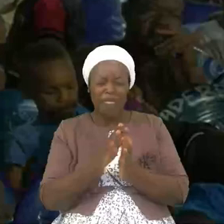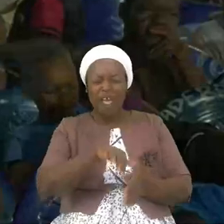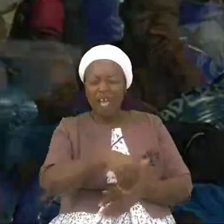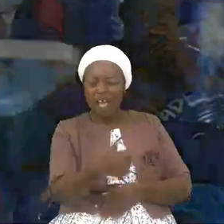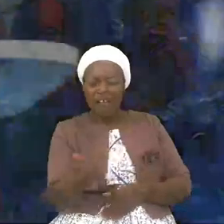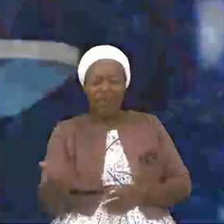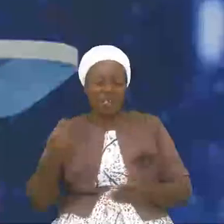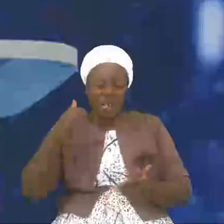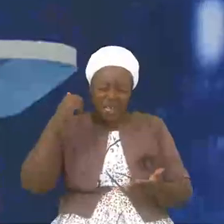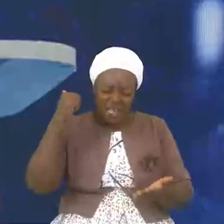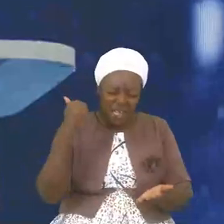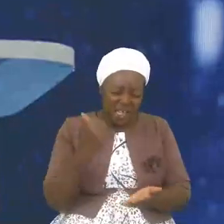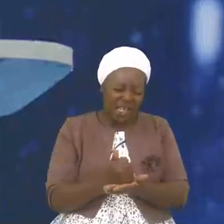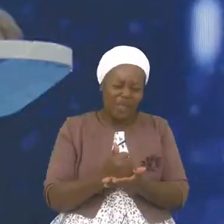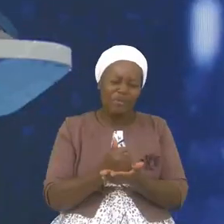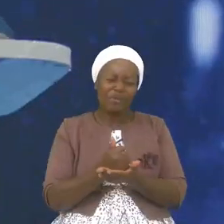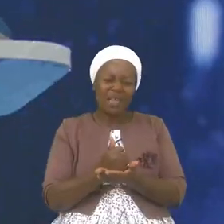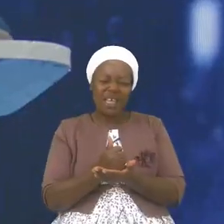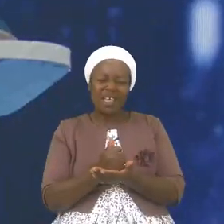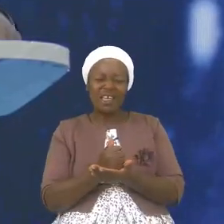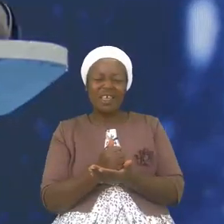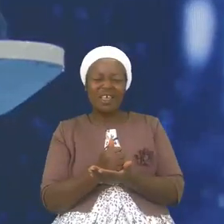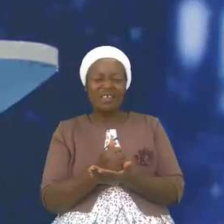Un autre Amen.